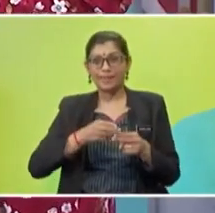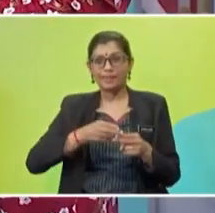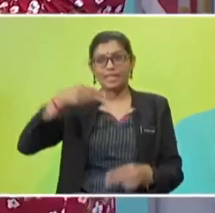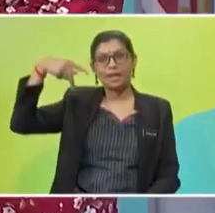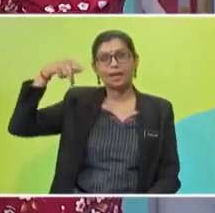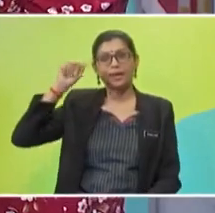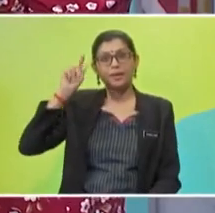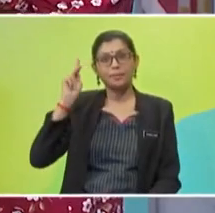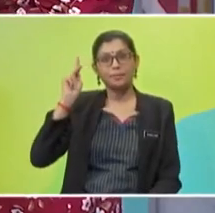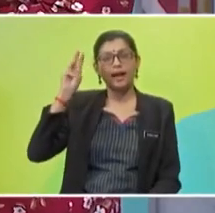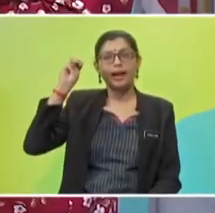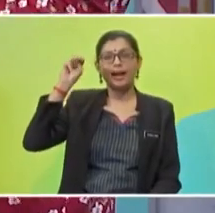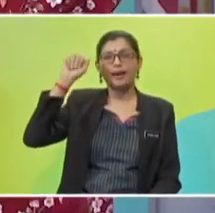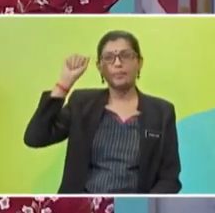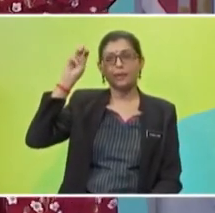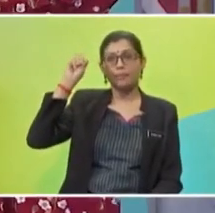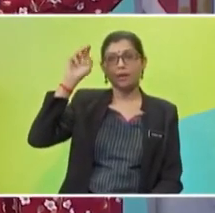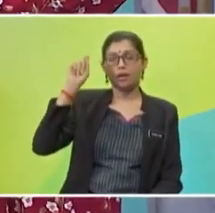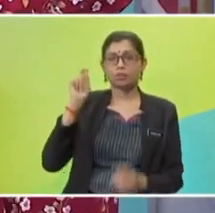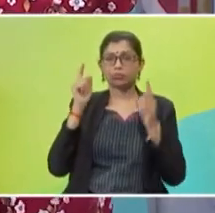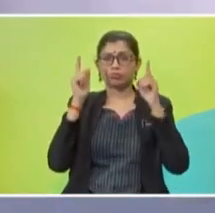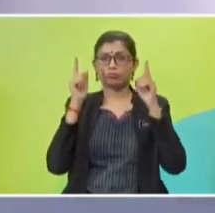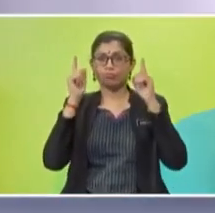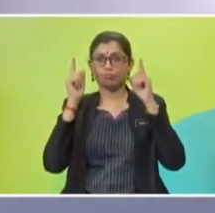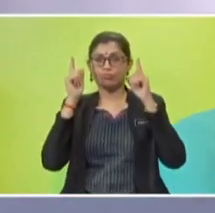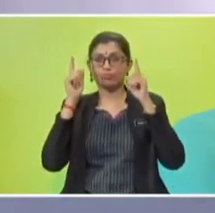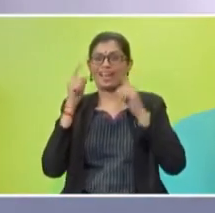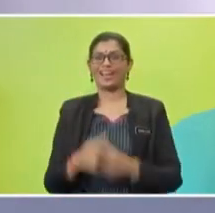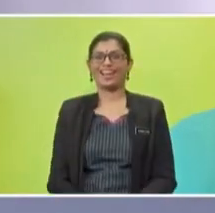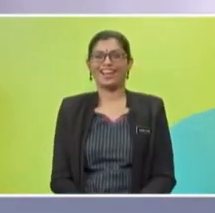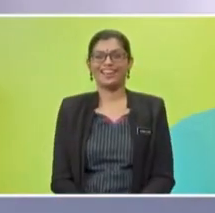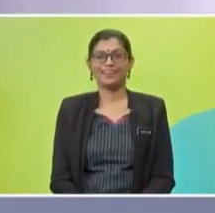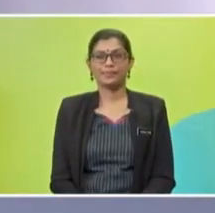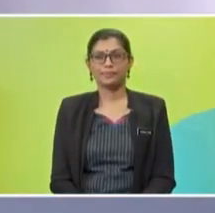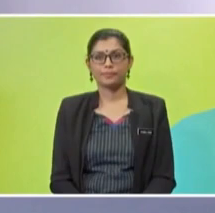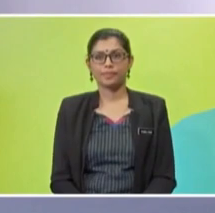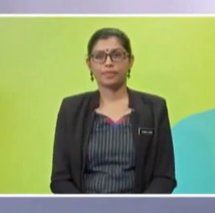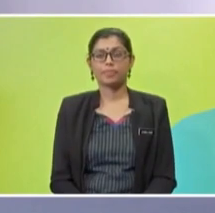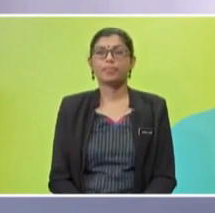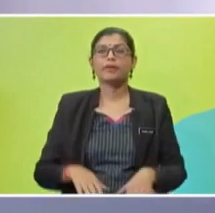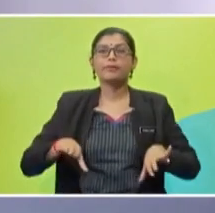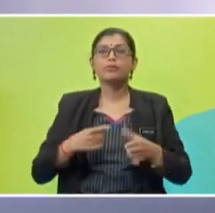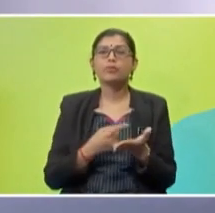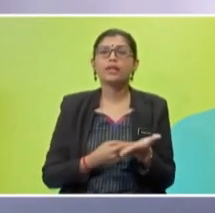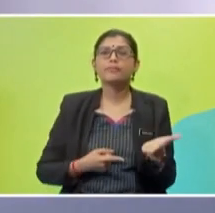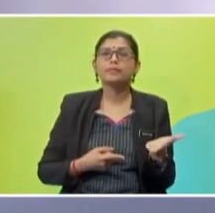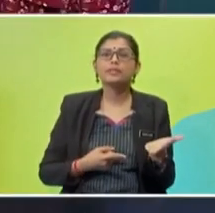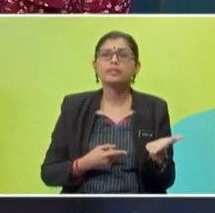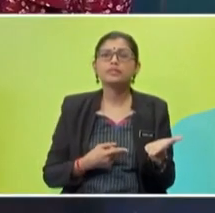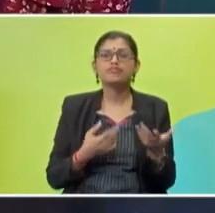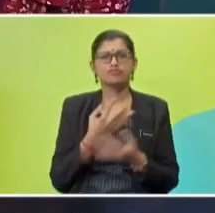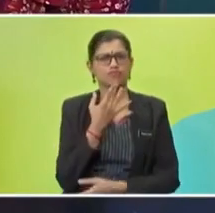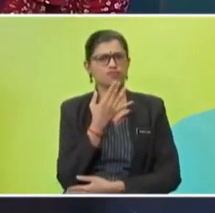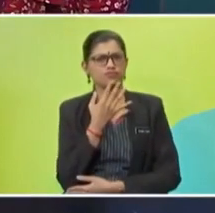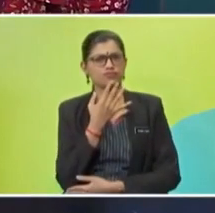maneh ini Pak Oke kita sekarang Ice